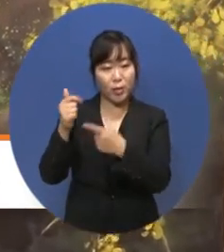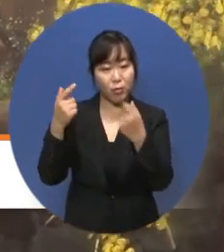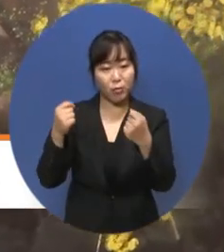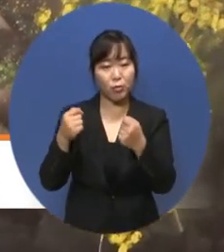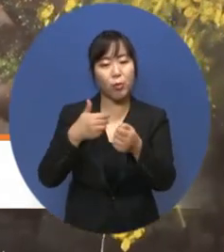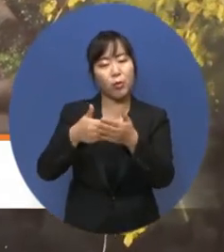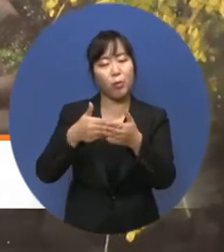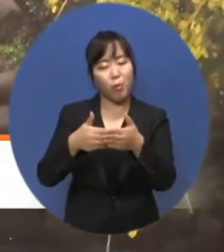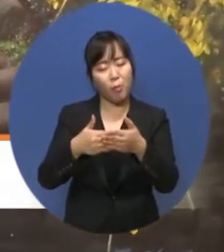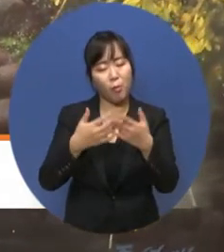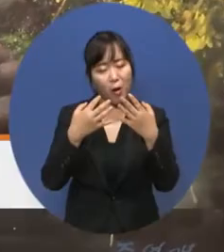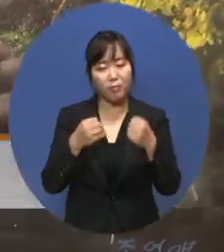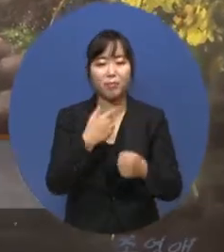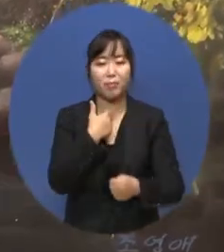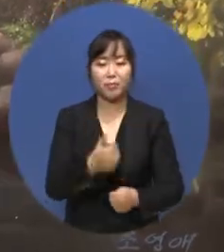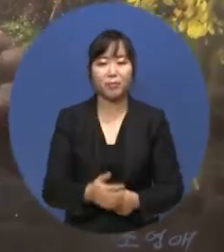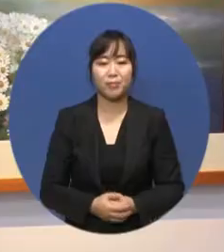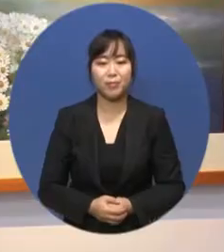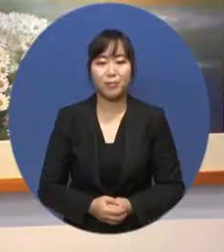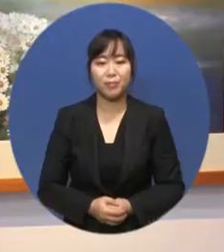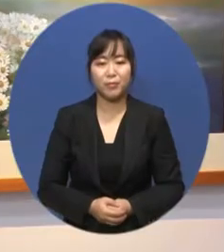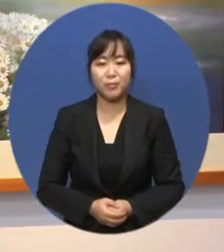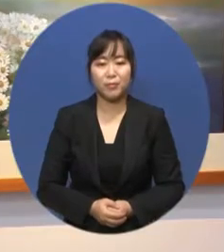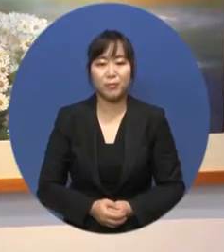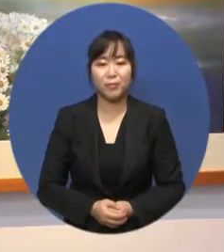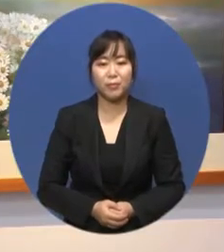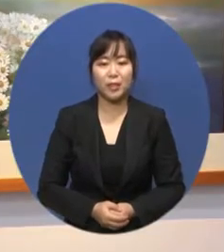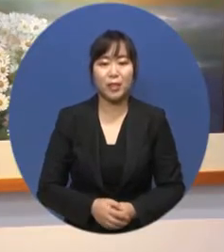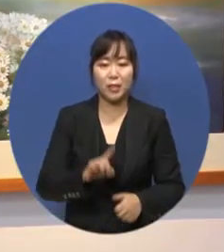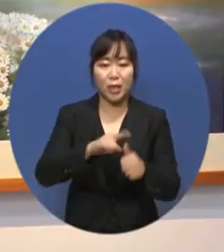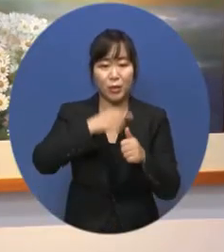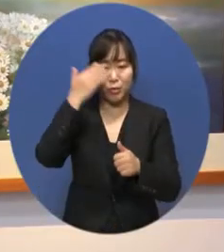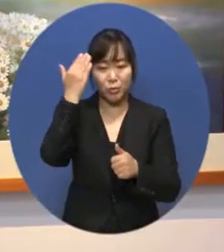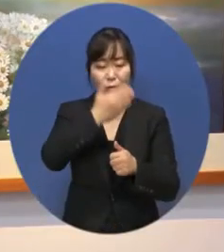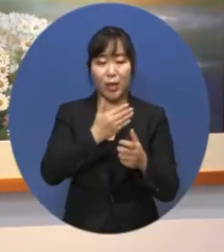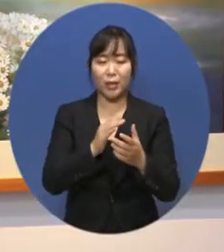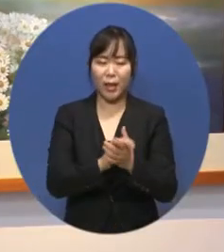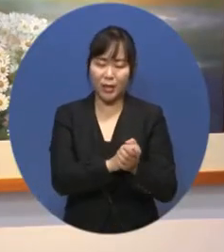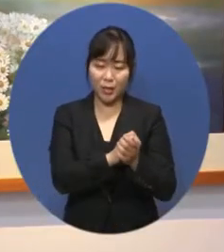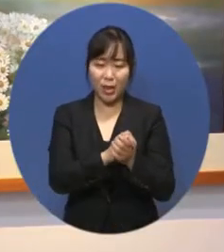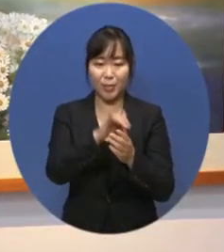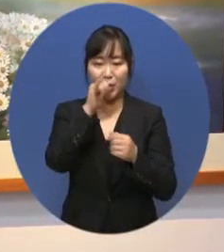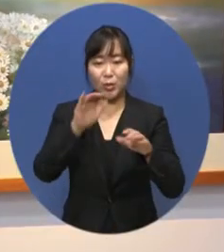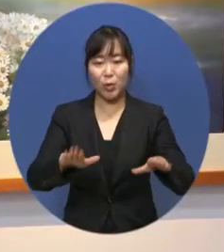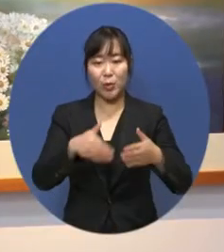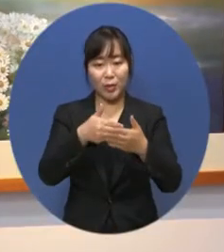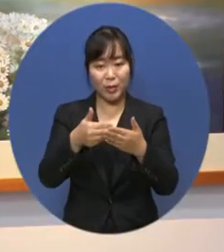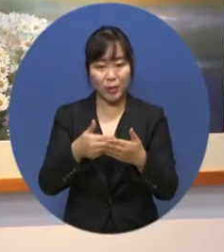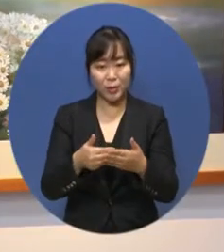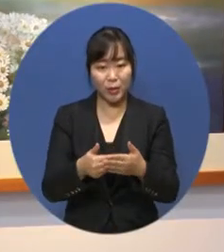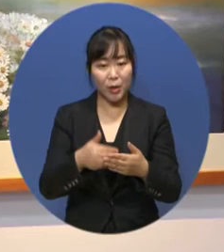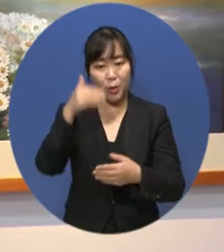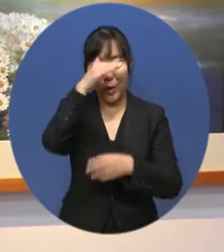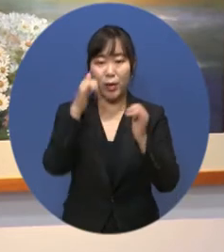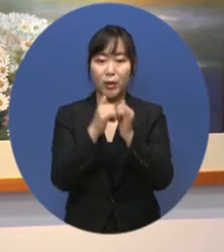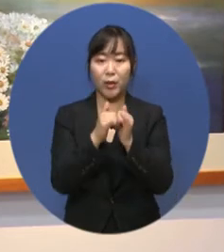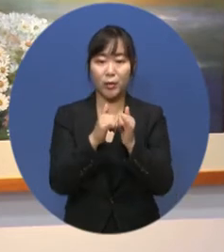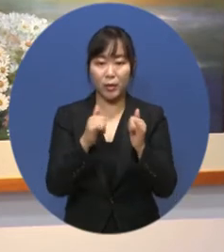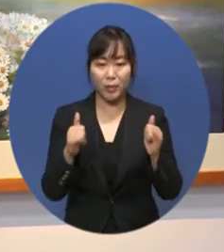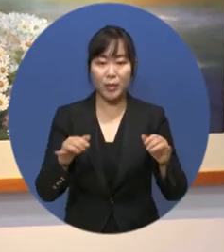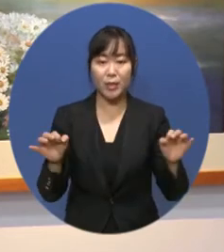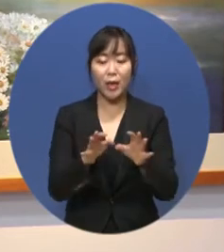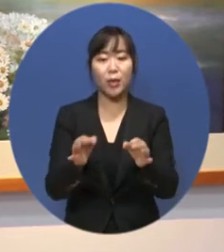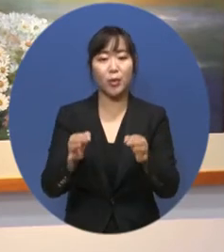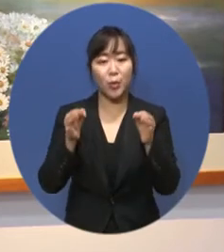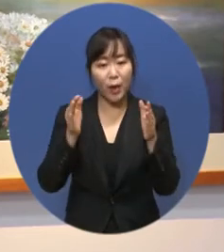작품 활동을 하고 있습니다. 자연의 순수하고 다정함이 묻어나는 이번 작품들은 관람객들에게